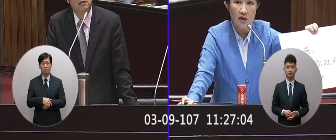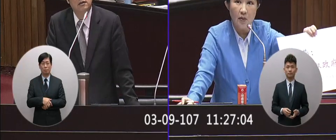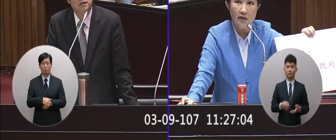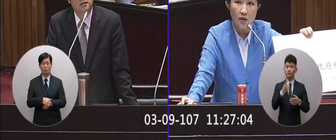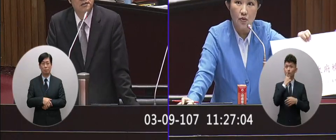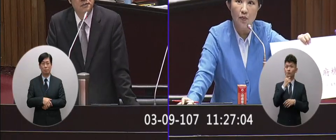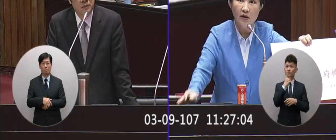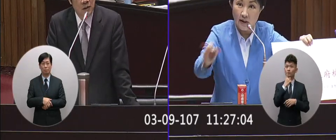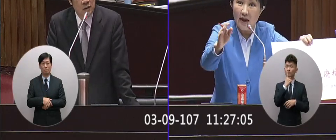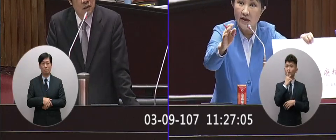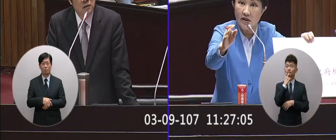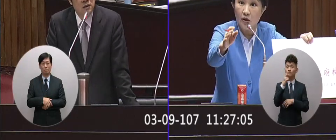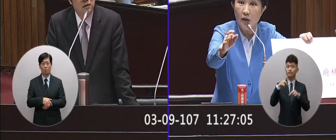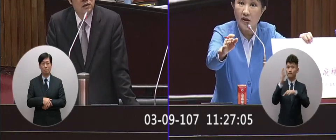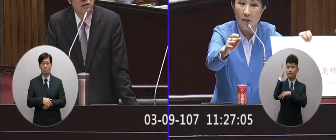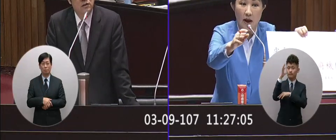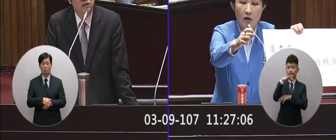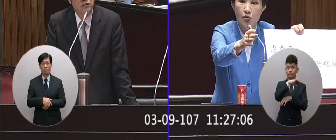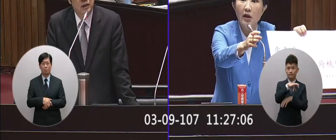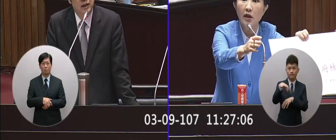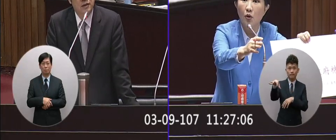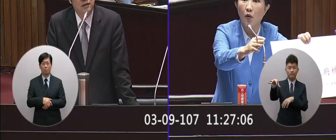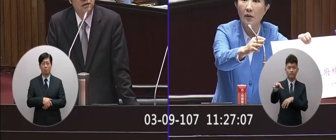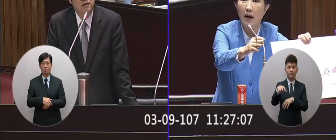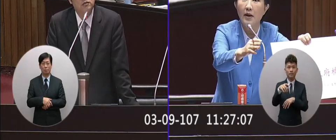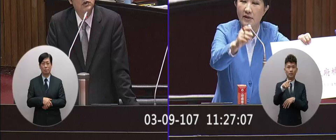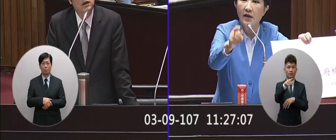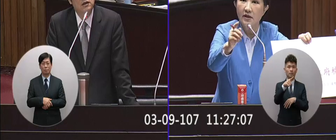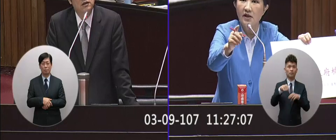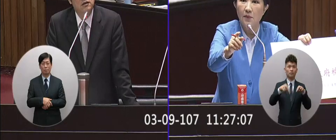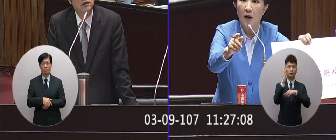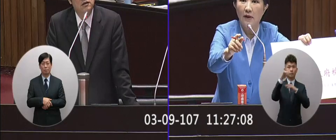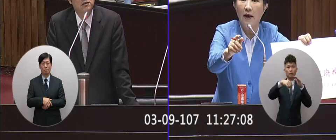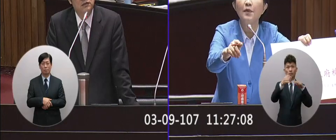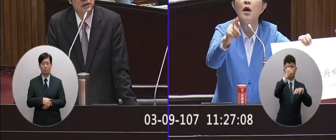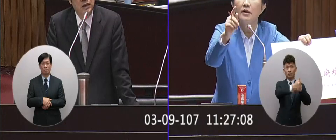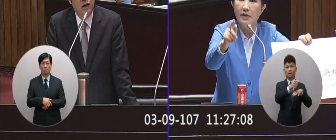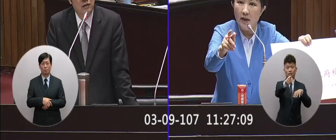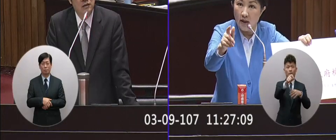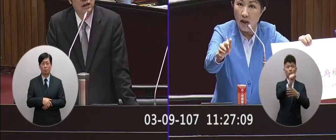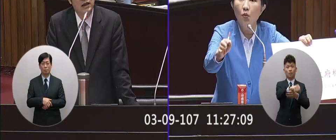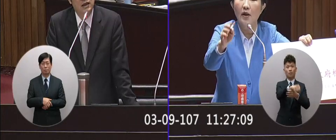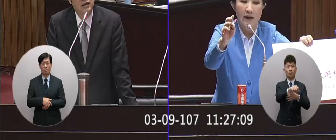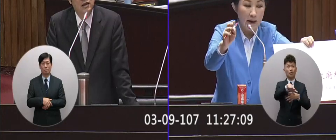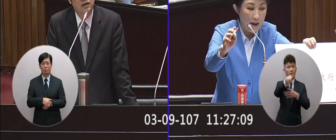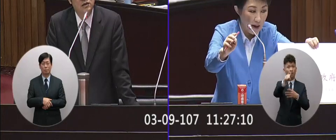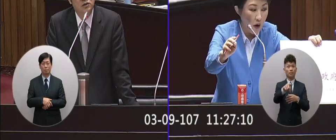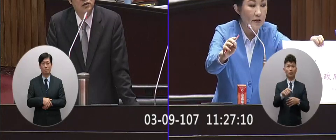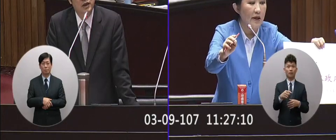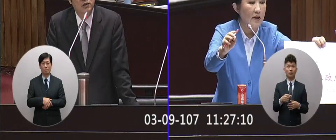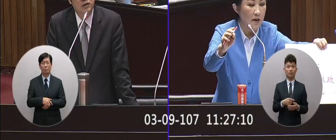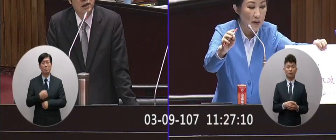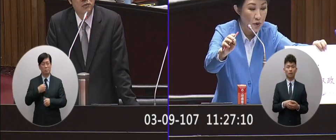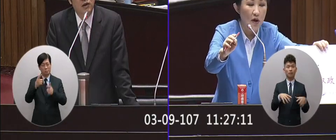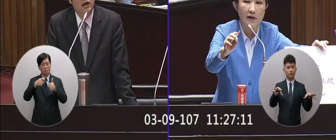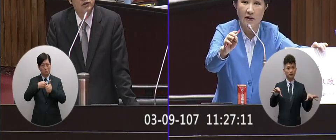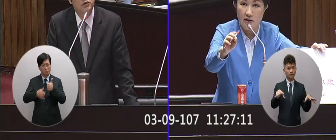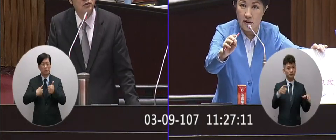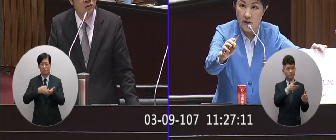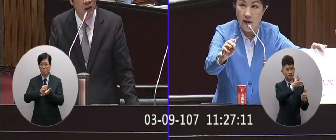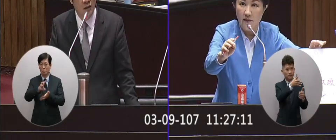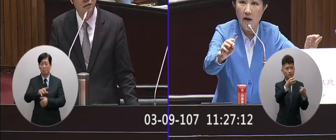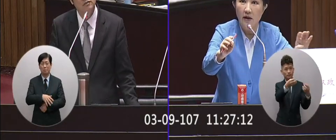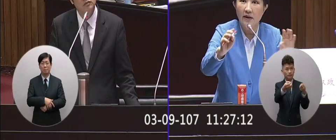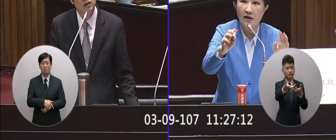中央行政机关迁中？你当行政院长嘛，所以你也同意嘛？先你自己表态。整合我可以了解， 你 们需要